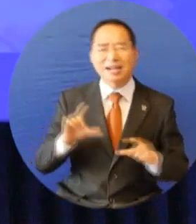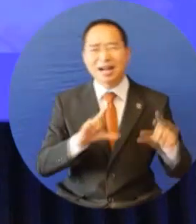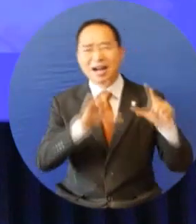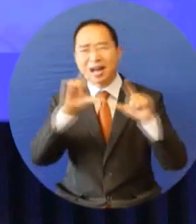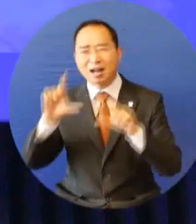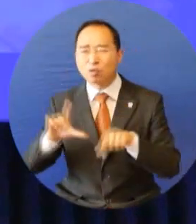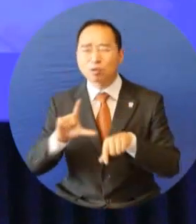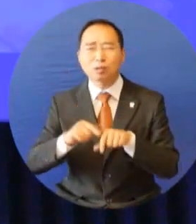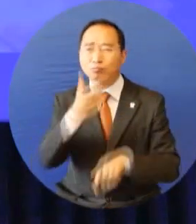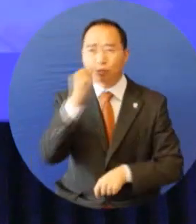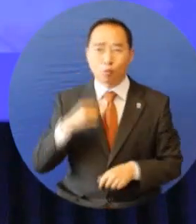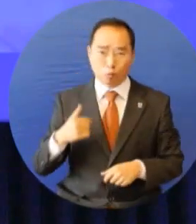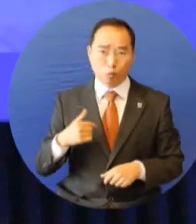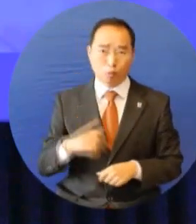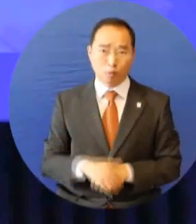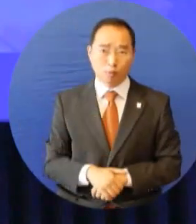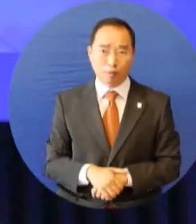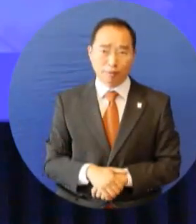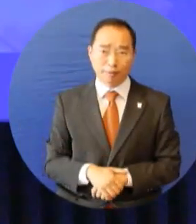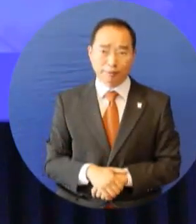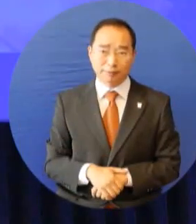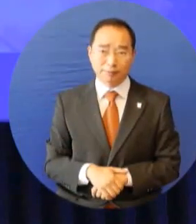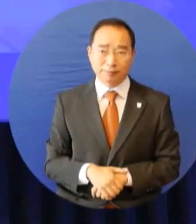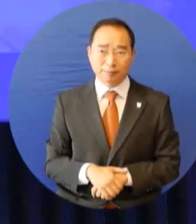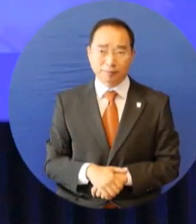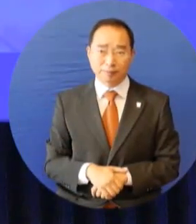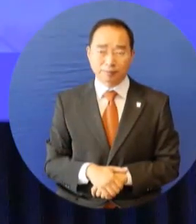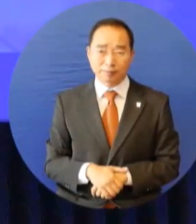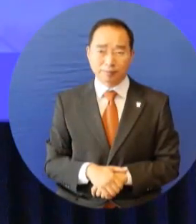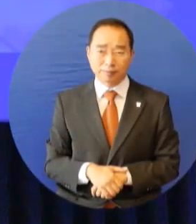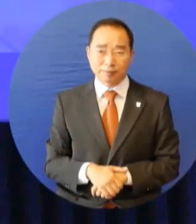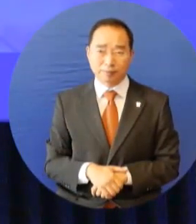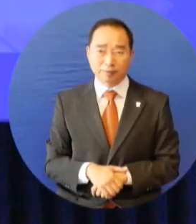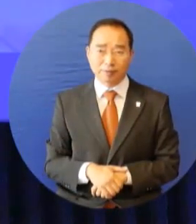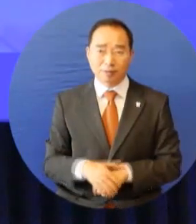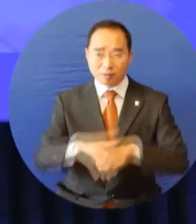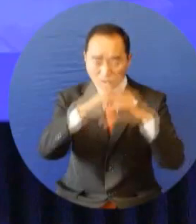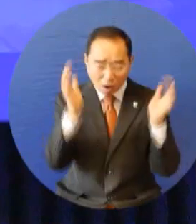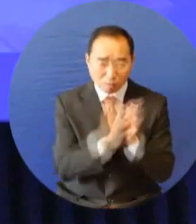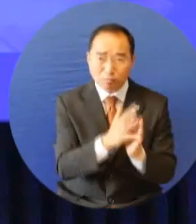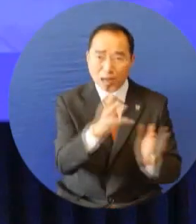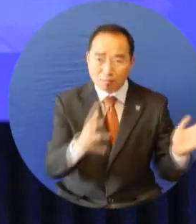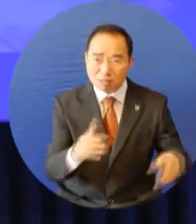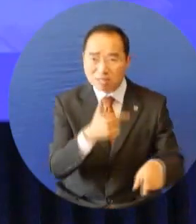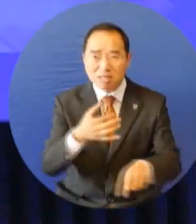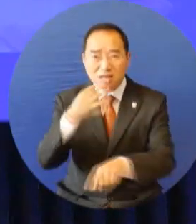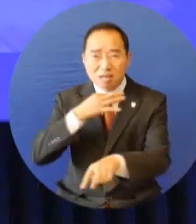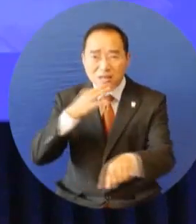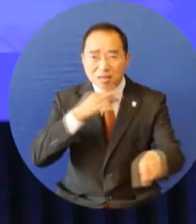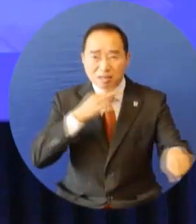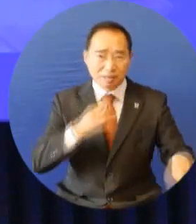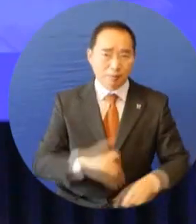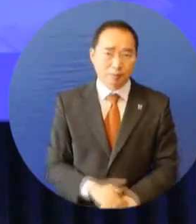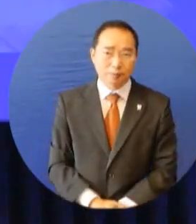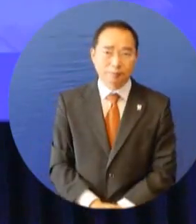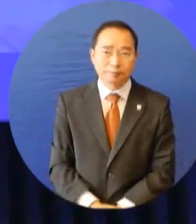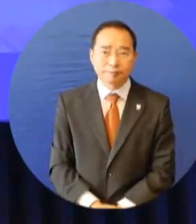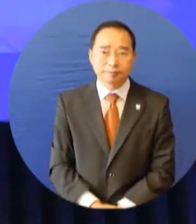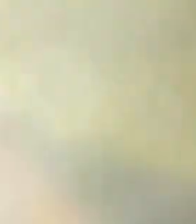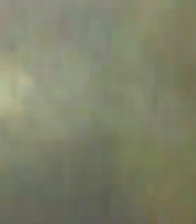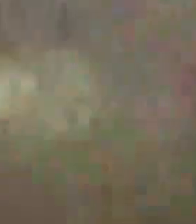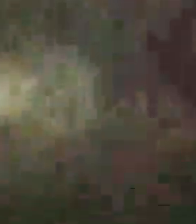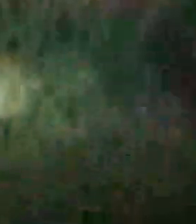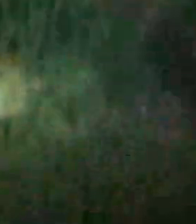막 이렇게만 가도 시간이 너무 없다. 그래. 이게 뭐 전부가 이 메시지예요,